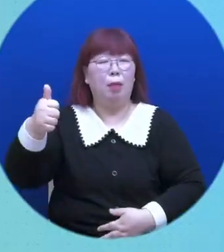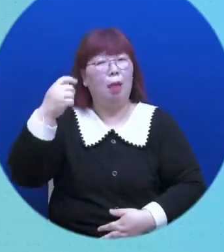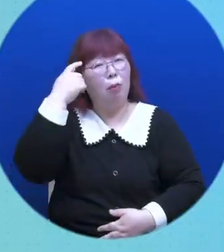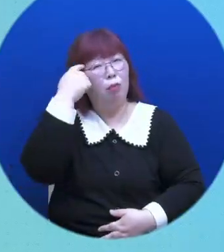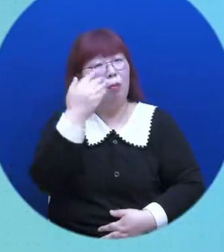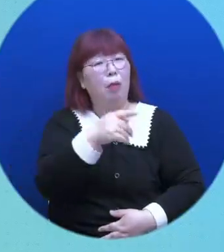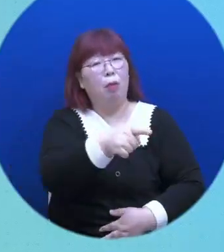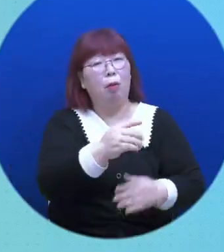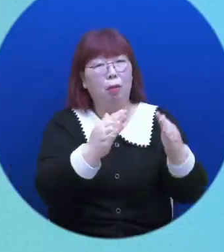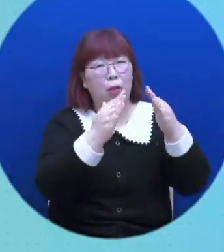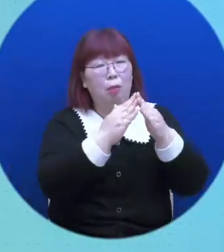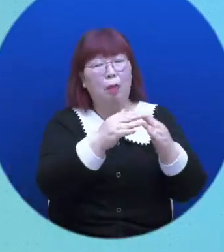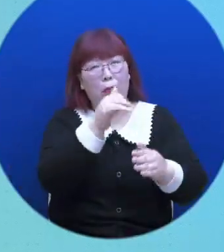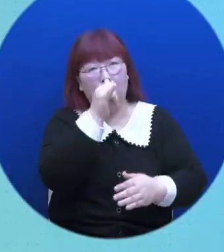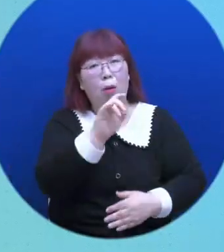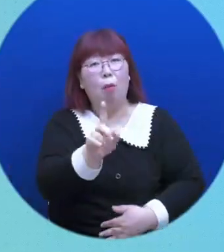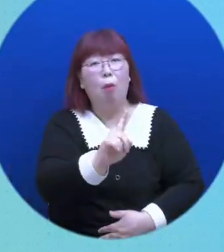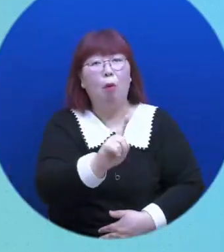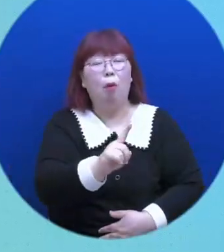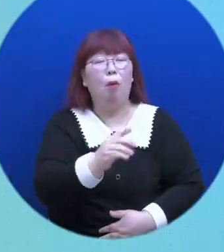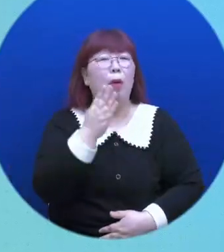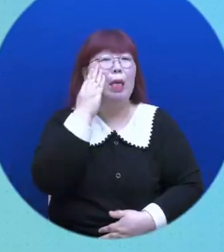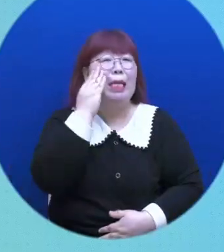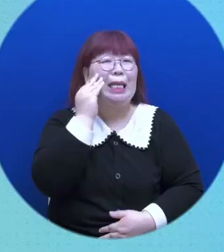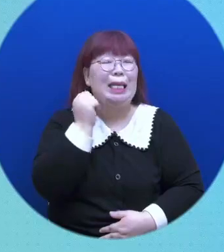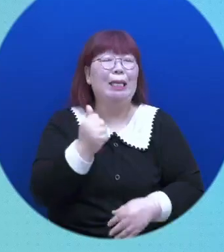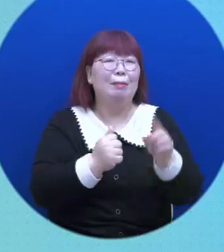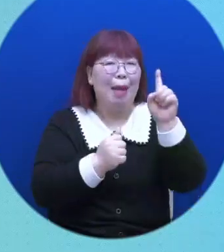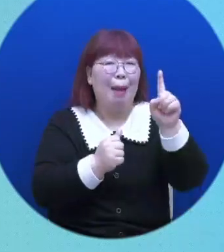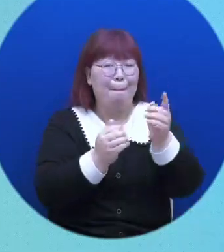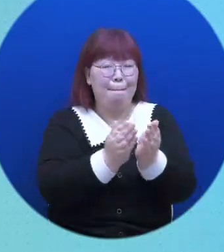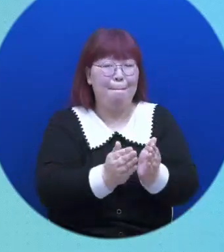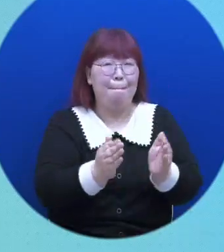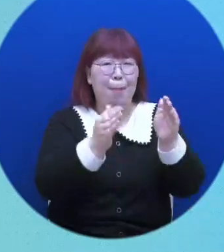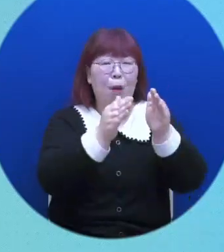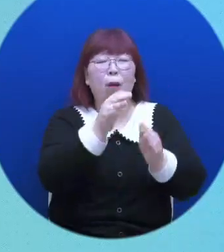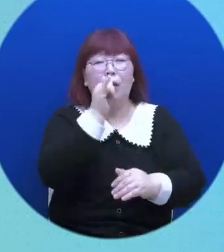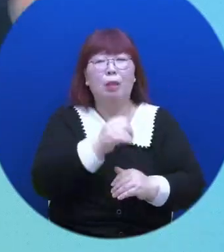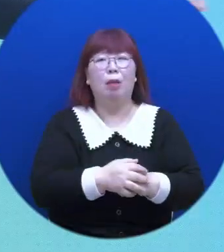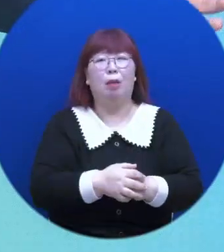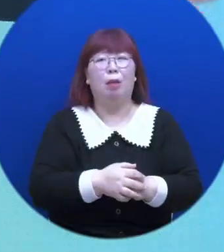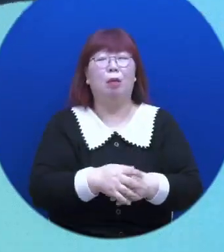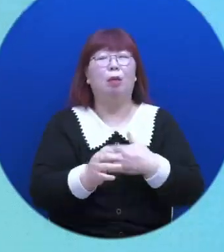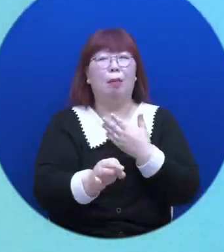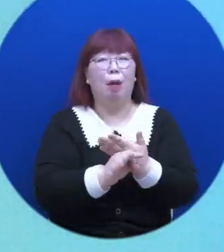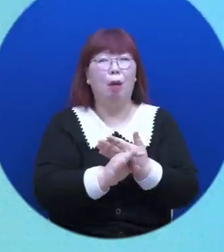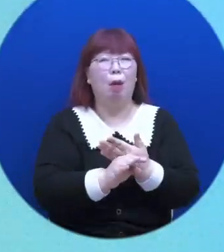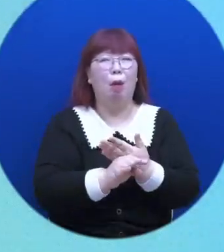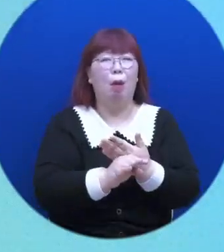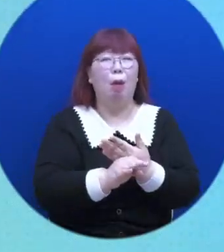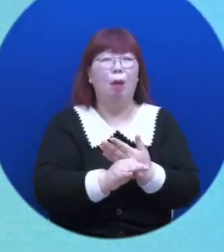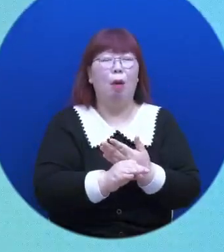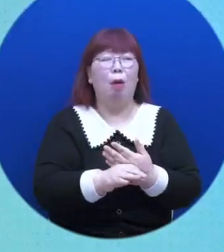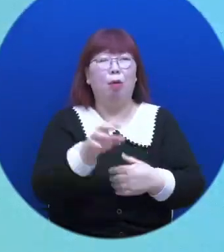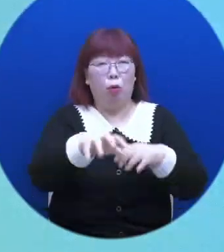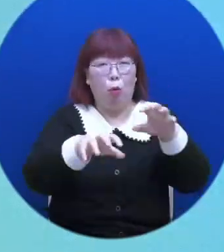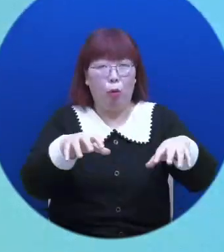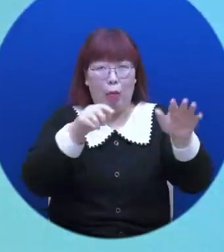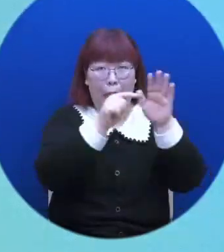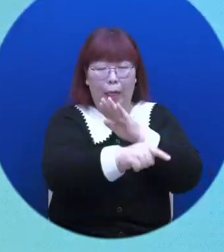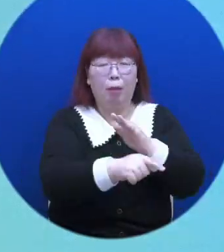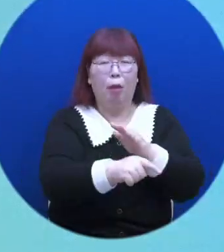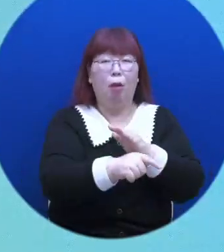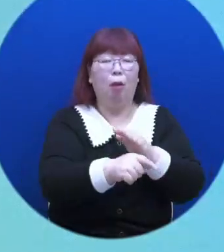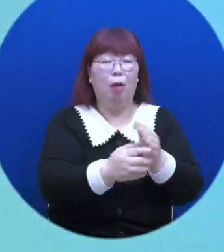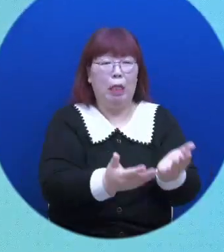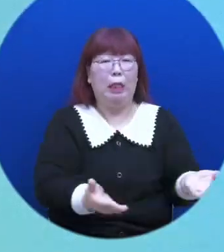집에 있는 게 뭐요? 기름 한 병이 있습니다. 그래요. 동네 가서 빈 그릇 다 빌리세요. 그리고